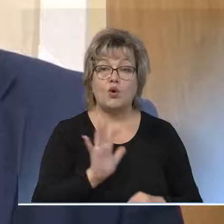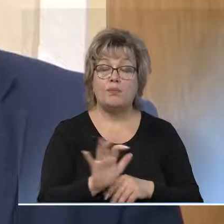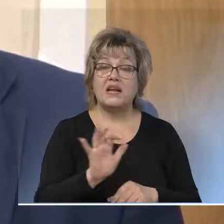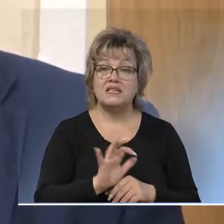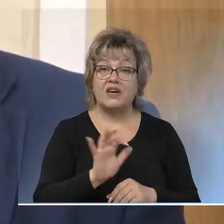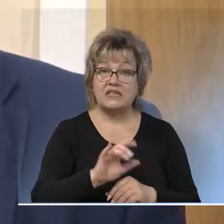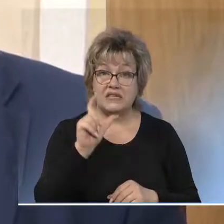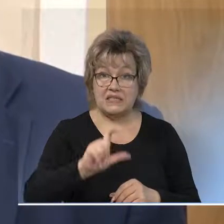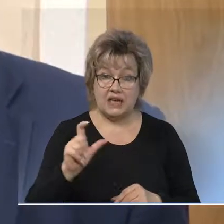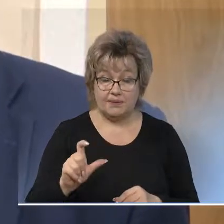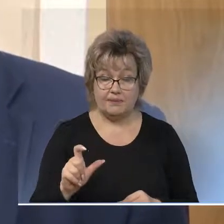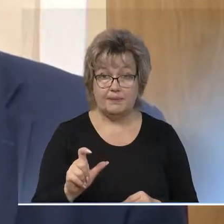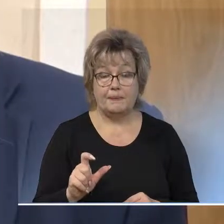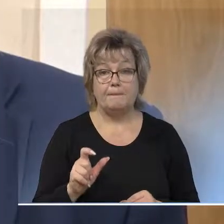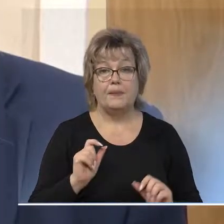Любой производитель, я думаю, любой